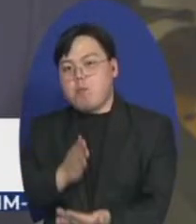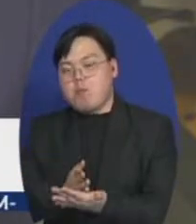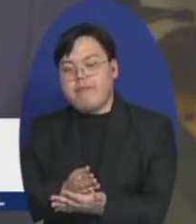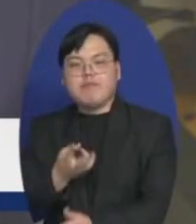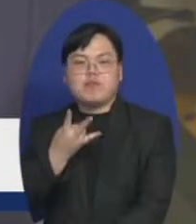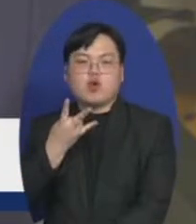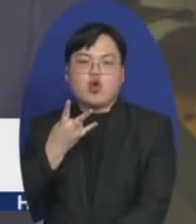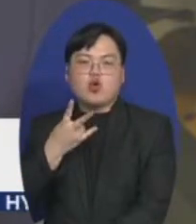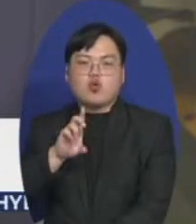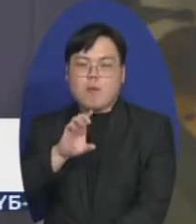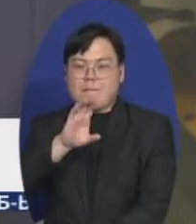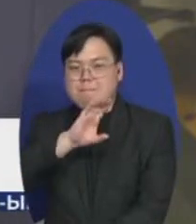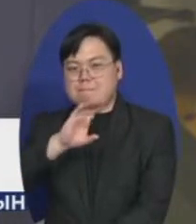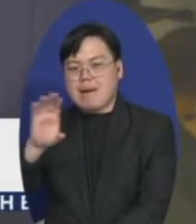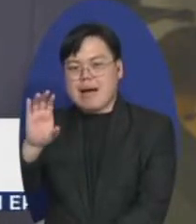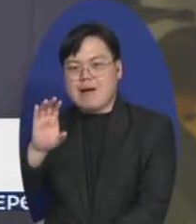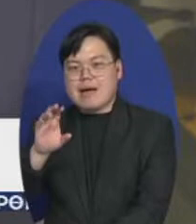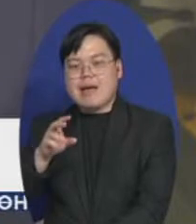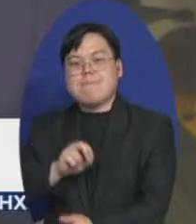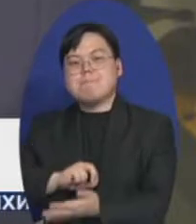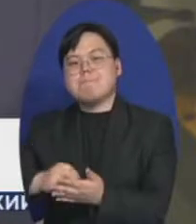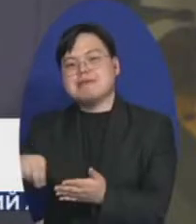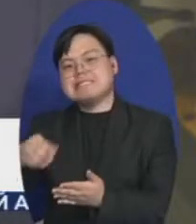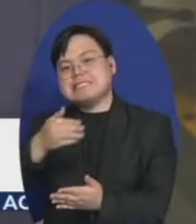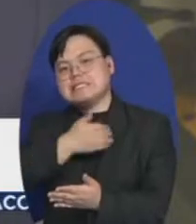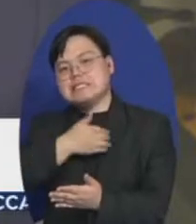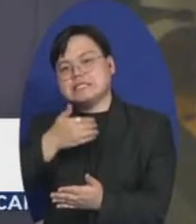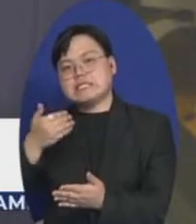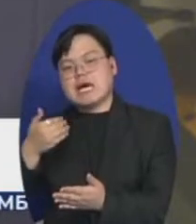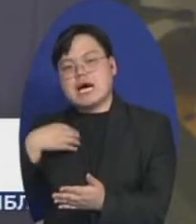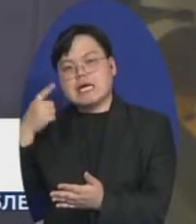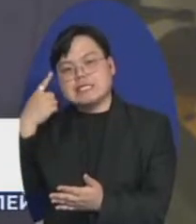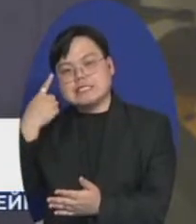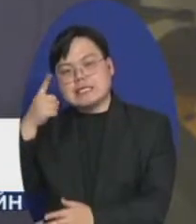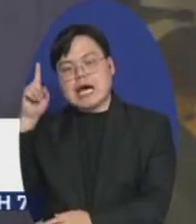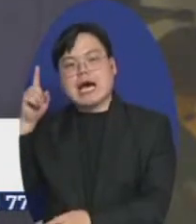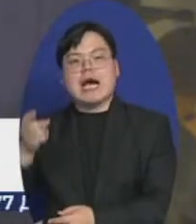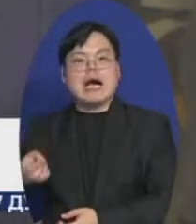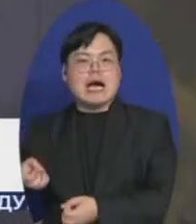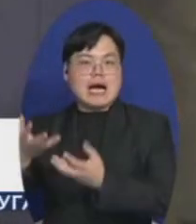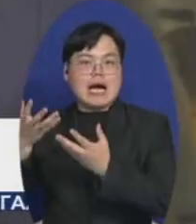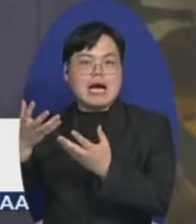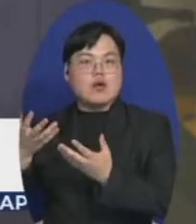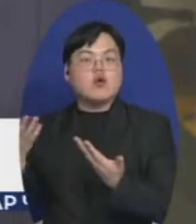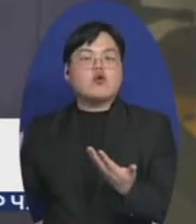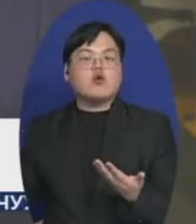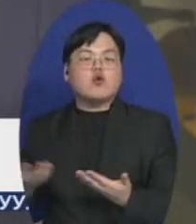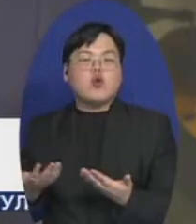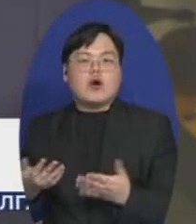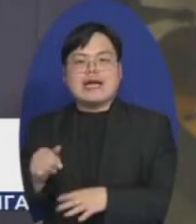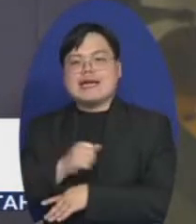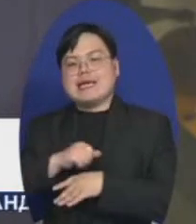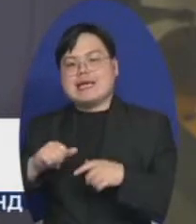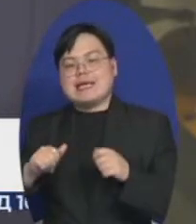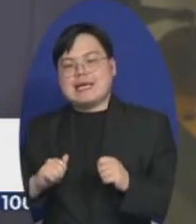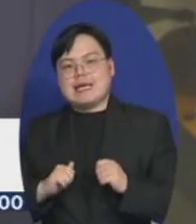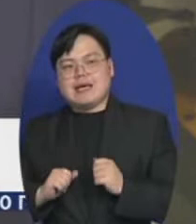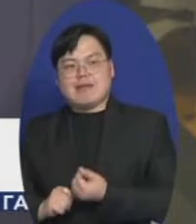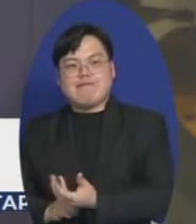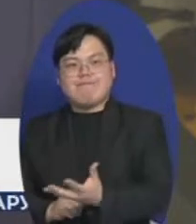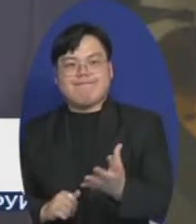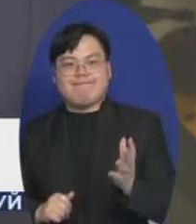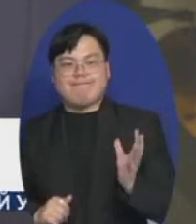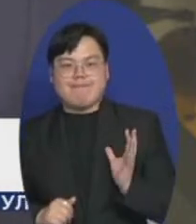Нэгдсэн үндэсний байгууллагын дараа ерөнхий нарийн бичгийн даргын санаачилсан аль болохоор одоо иргэдэд